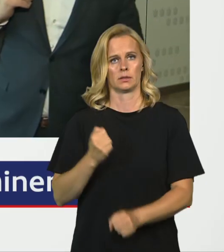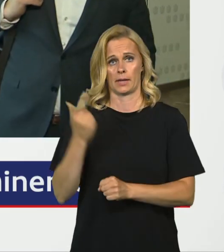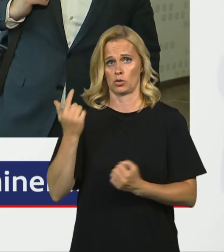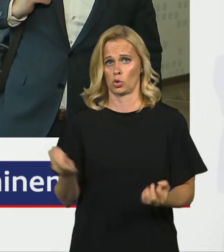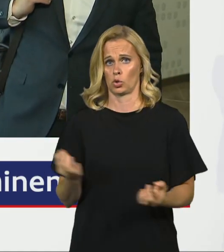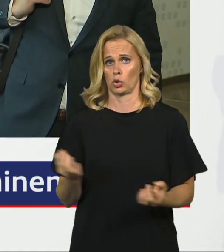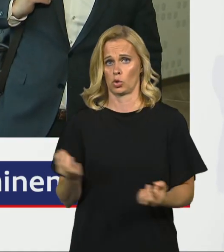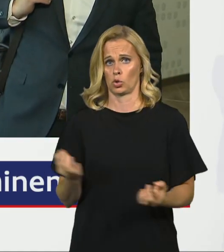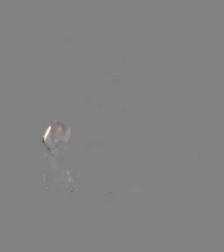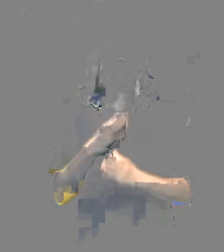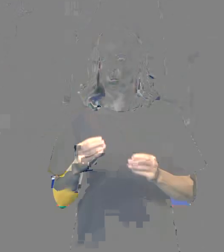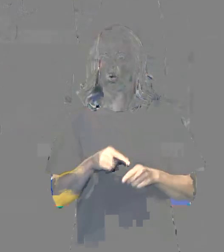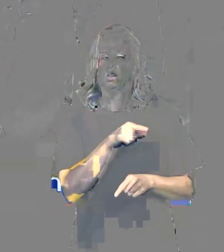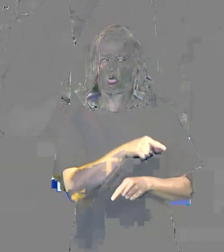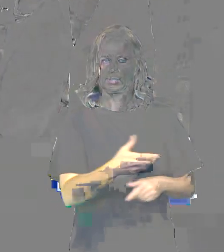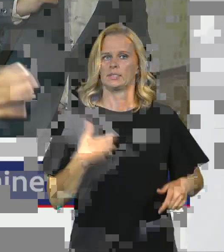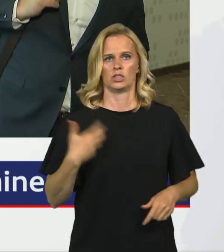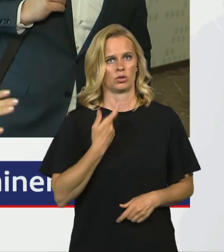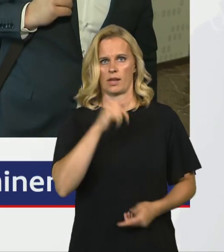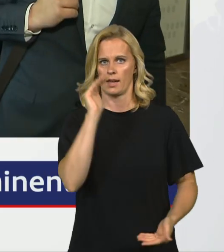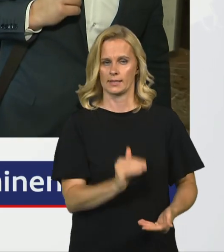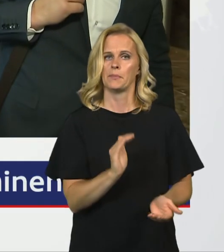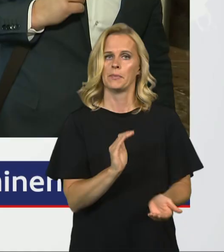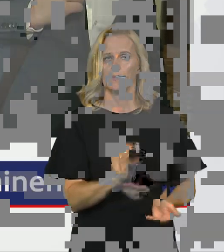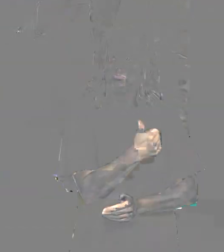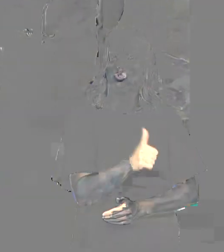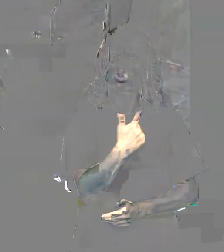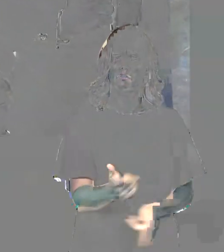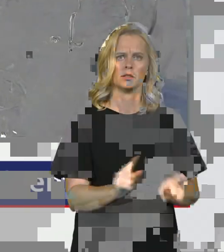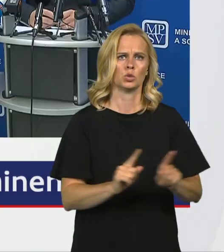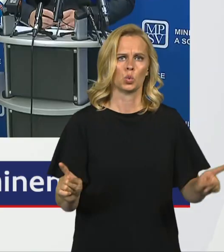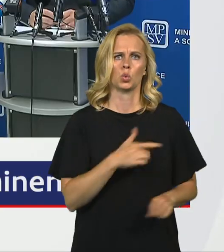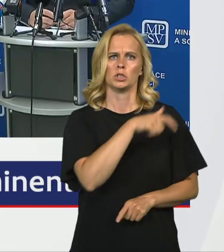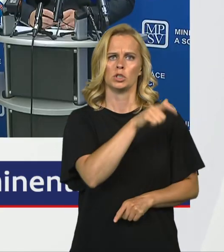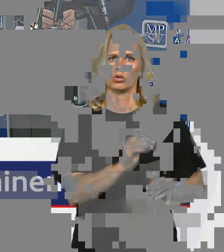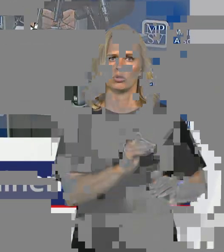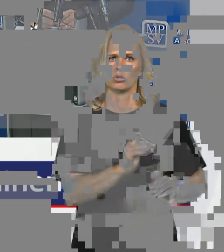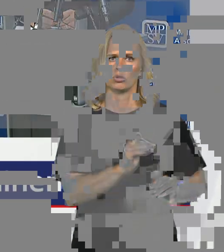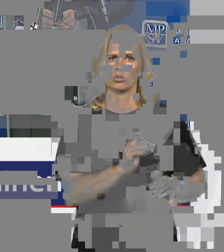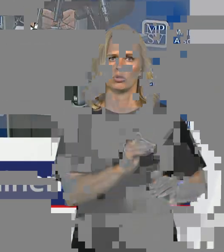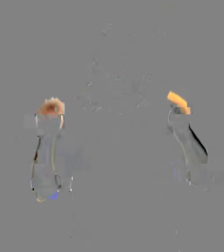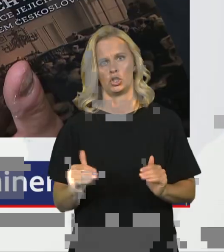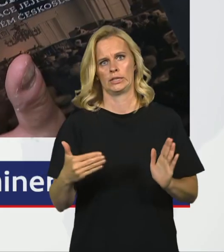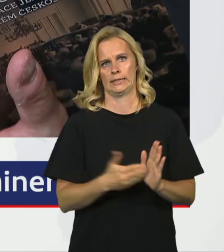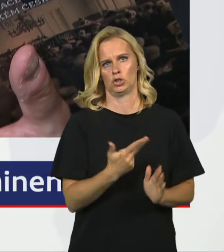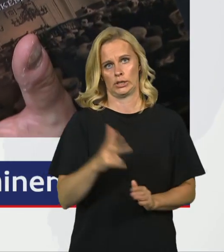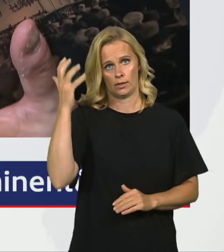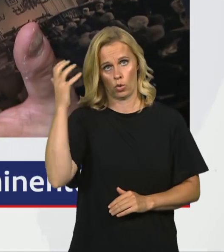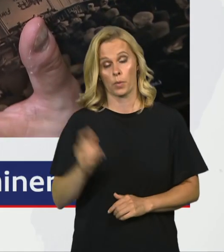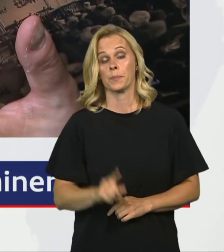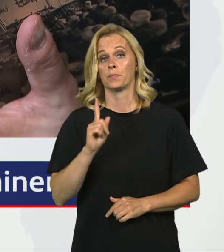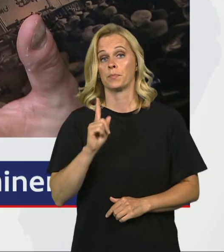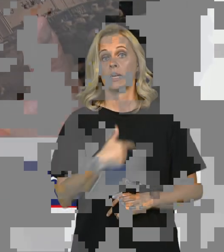věcí... ...tím snížil penzi zhruba 120... ...a to v průměru od 13... ...cítka z nich podala proti